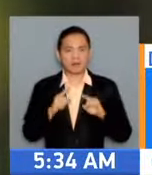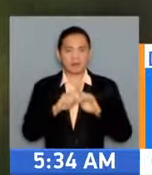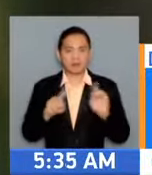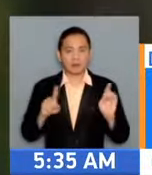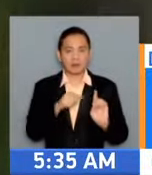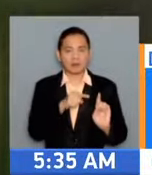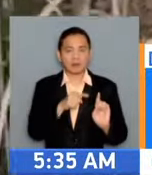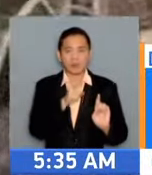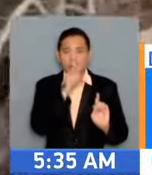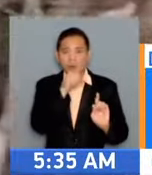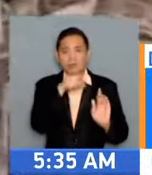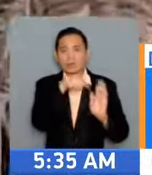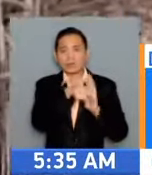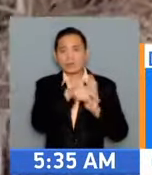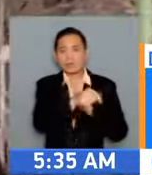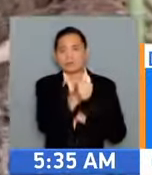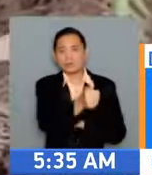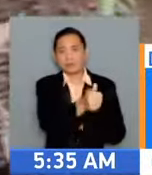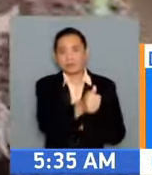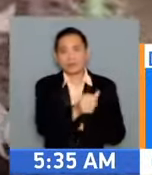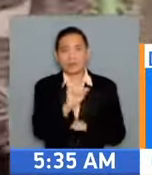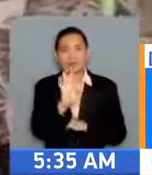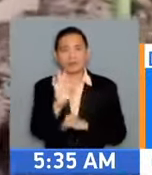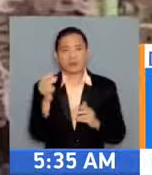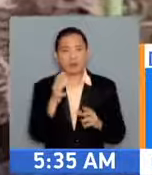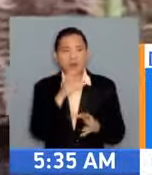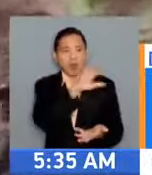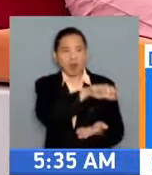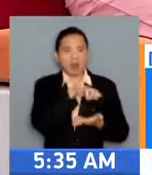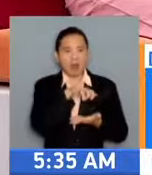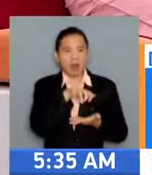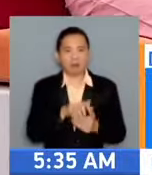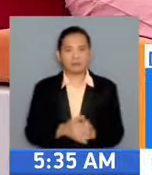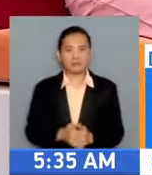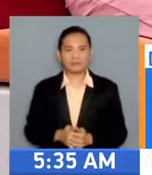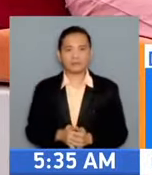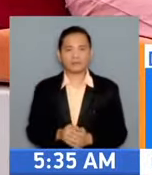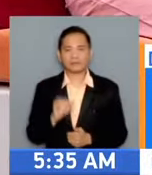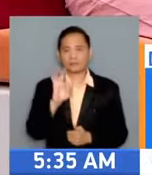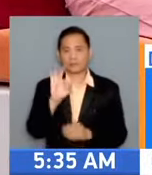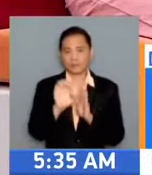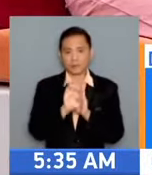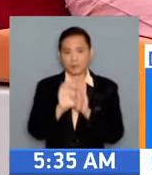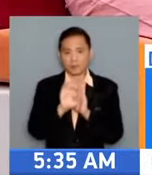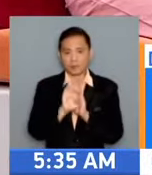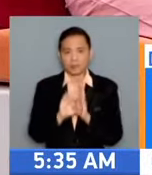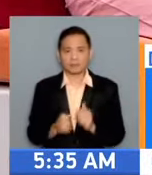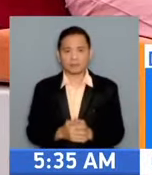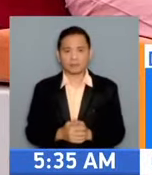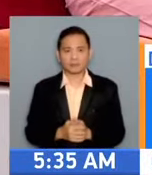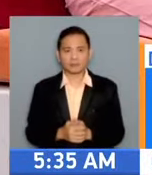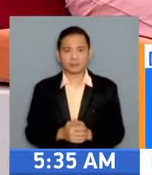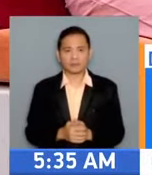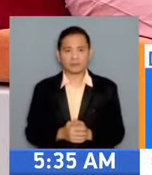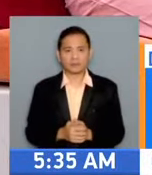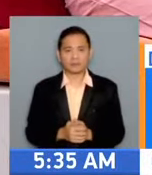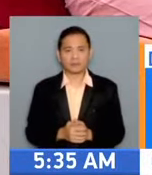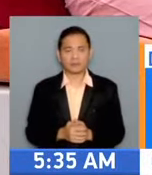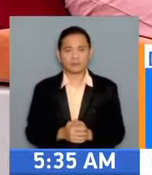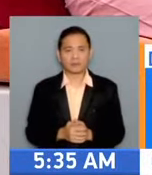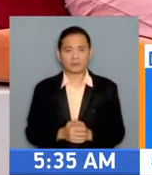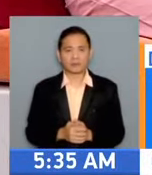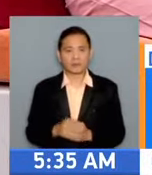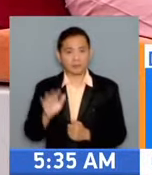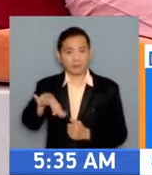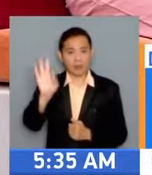yan. So, anong gagawin yung kunyari? Nagpapangas ka niya, no? Itawag sa DNR. May bolo, tumawag